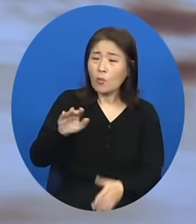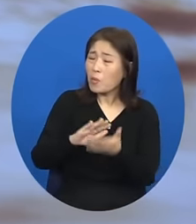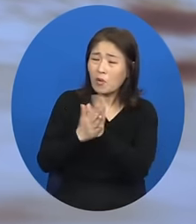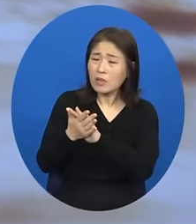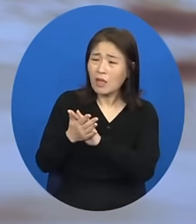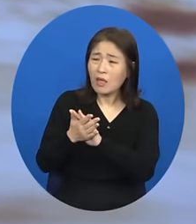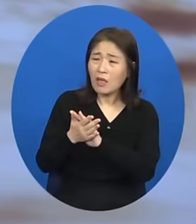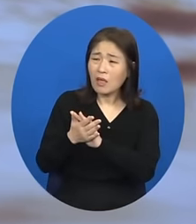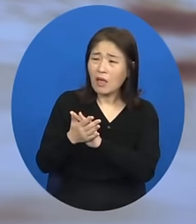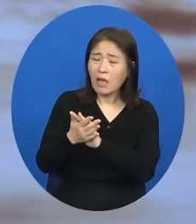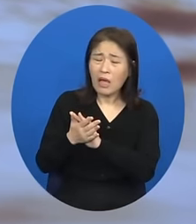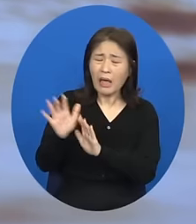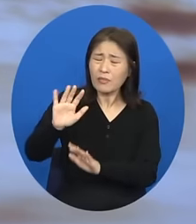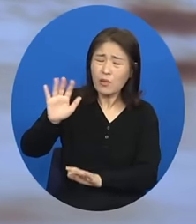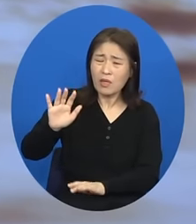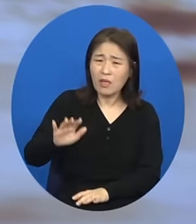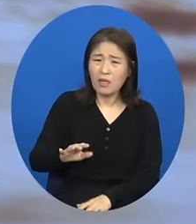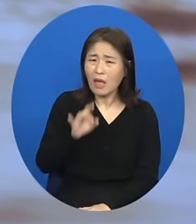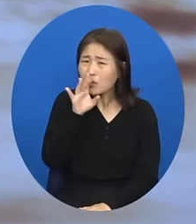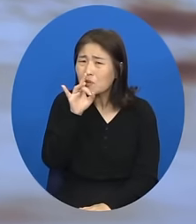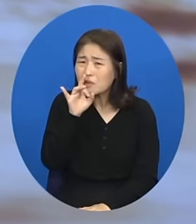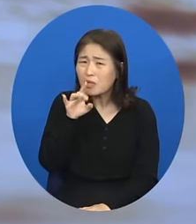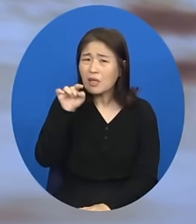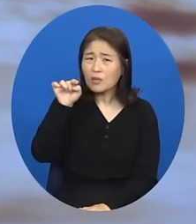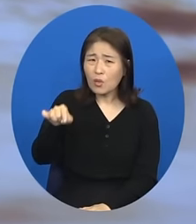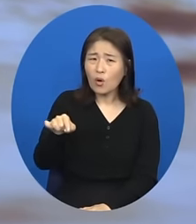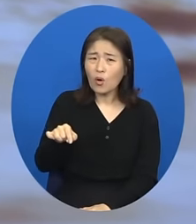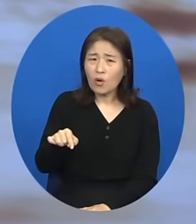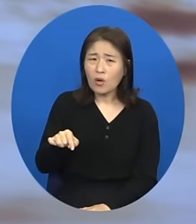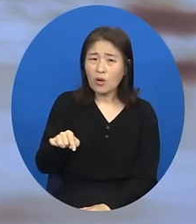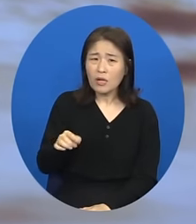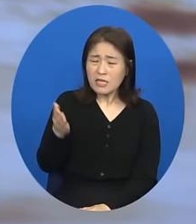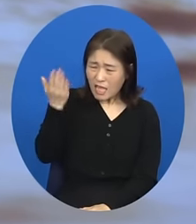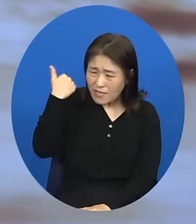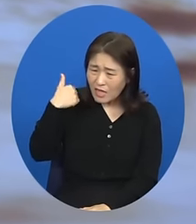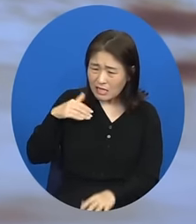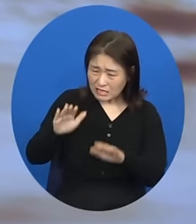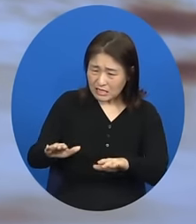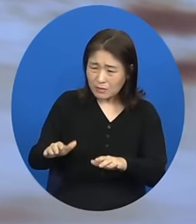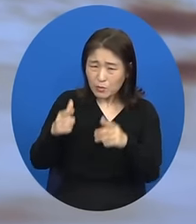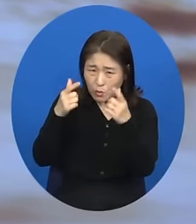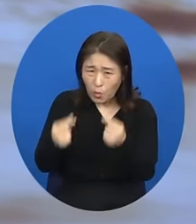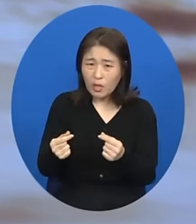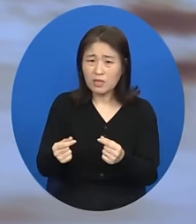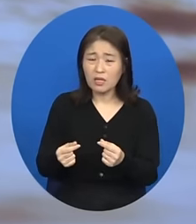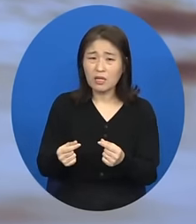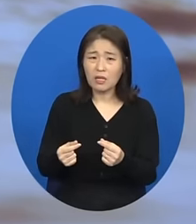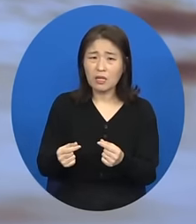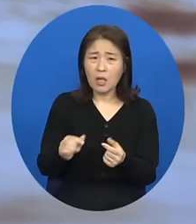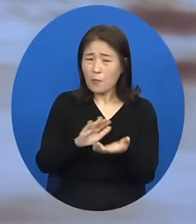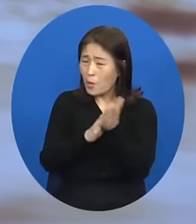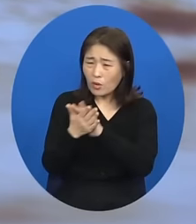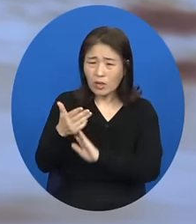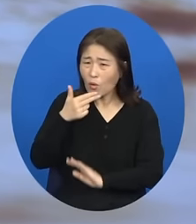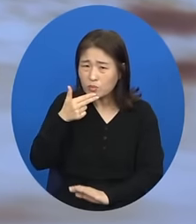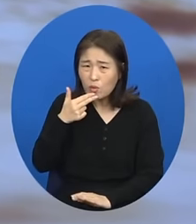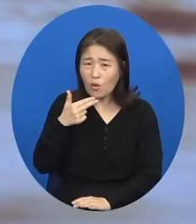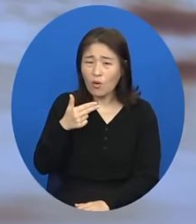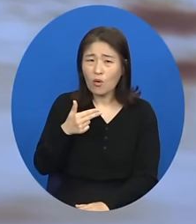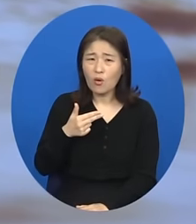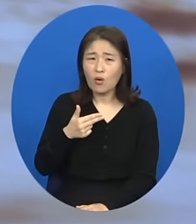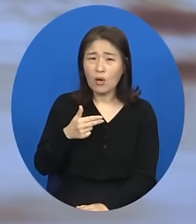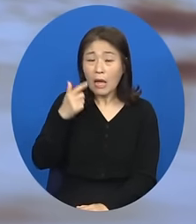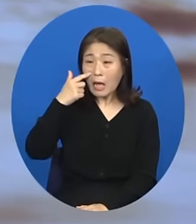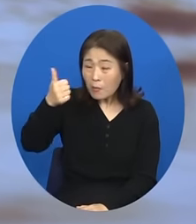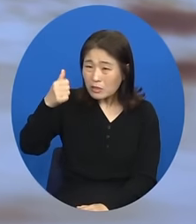너 처음 예수님 만난 그때 너였지만 너 똑같아. 어차피 과거로 돌아갈 거잖아. 너 그 아버지의